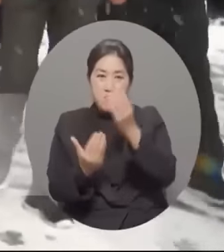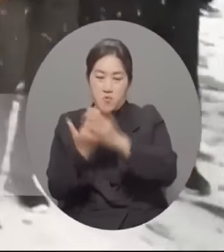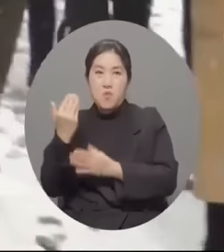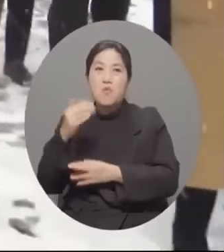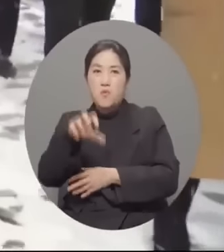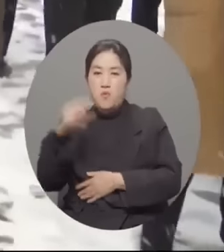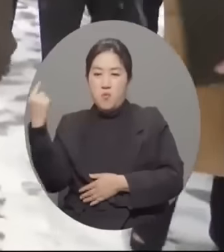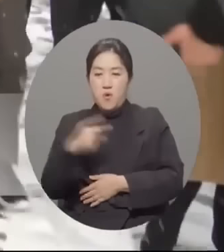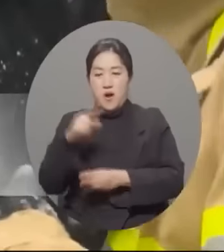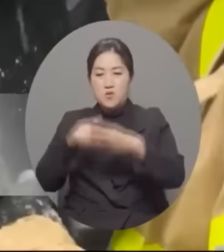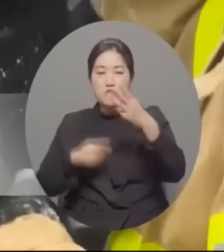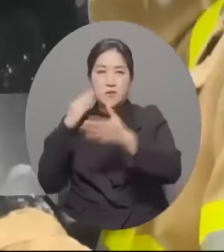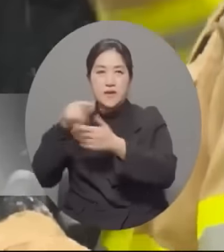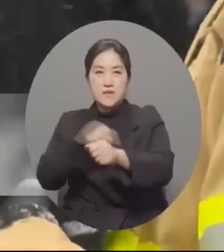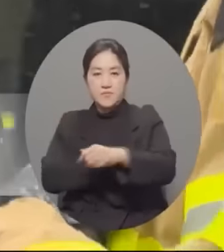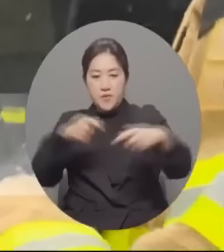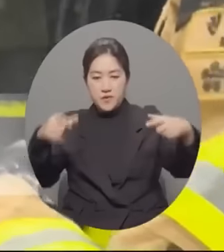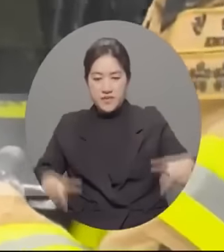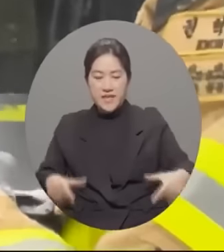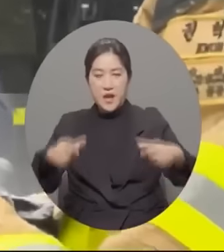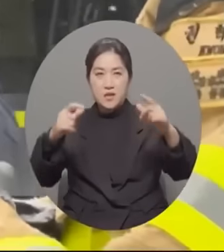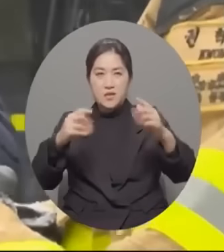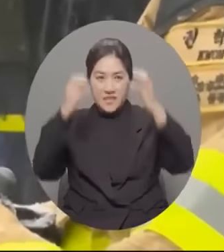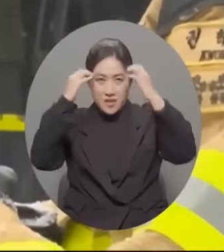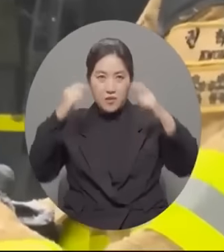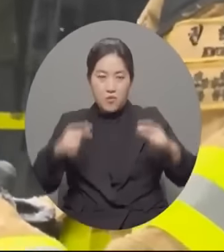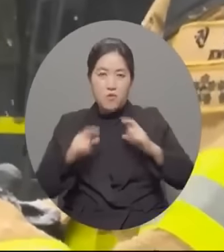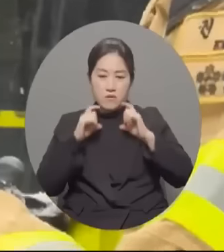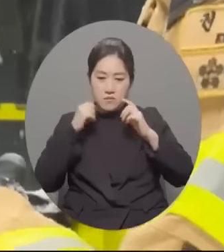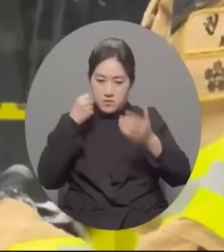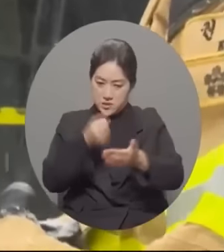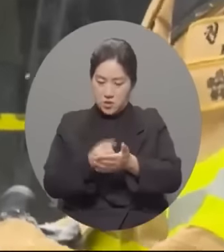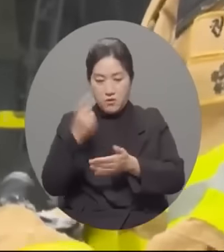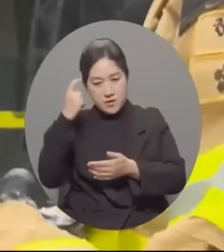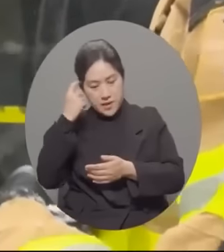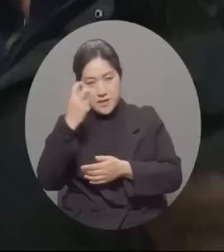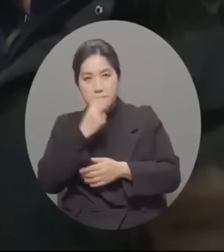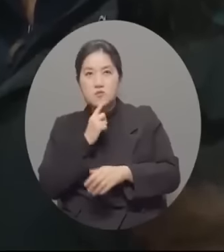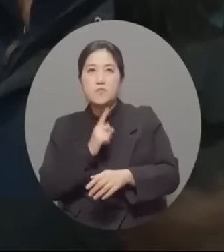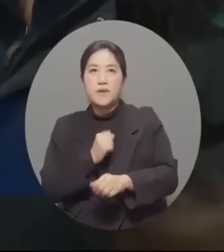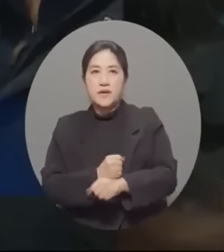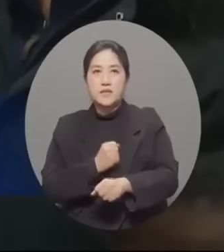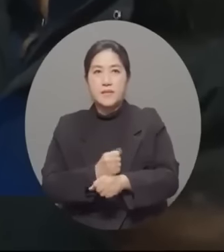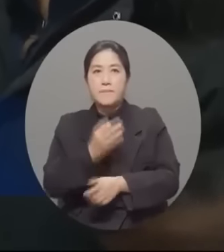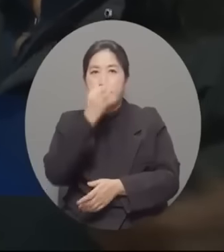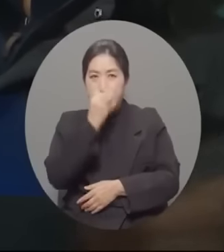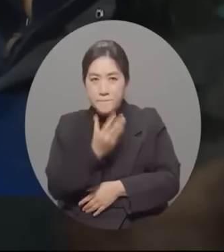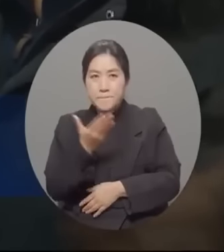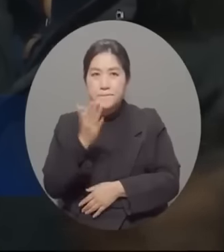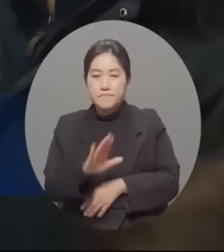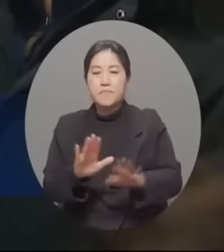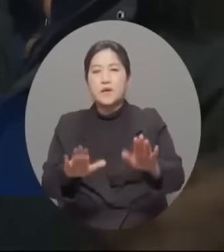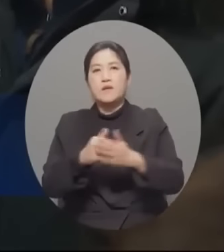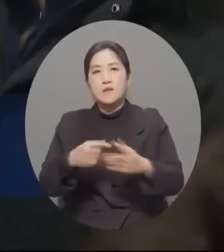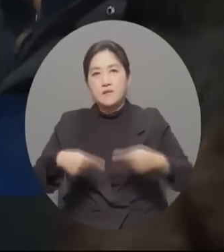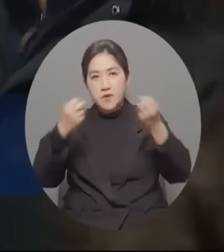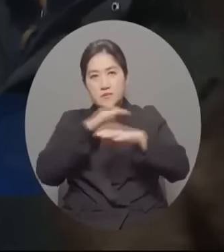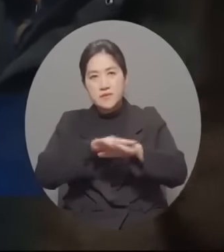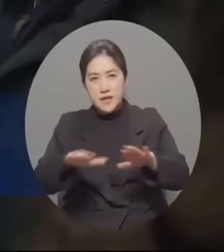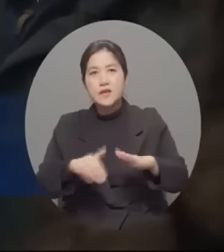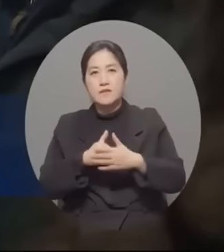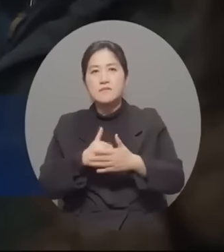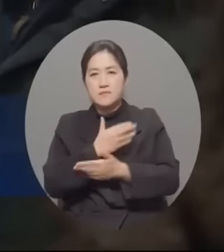윤석열 대통령은 특별 재난지역으로 지정하는 방안을 검토하겠다고 밝혔습니다. 힘드시지만 하여튼 명절 잘